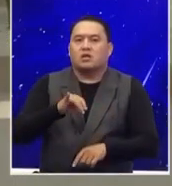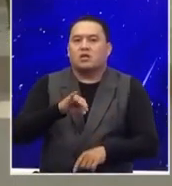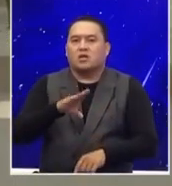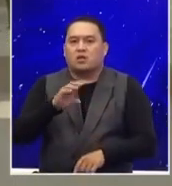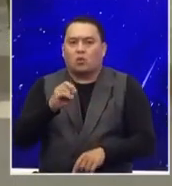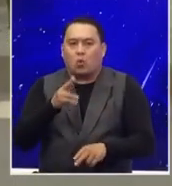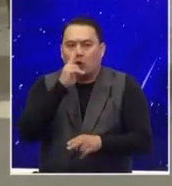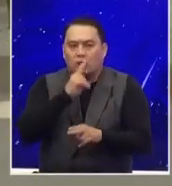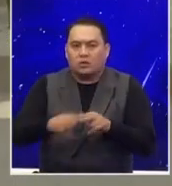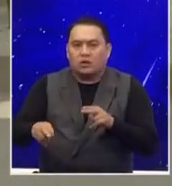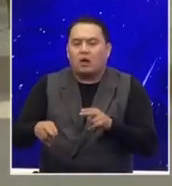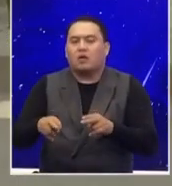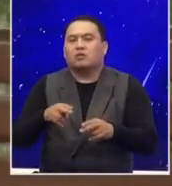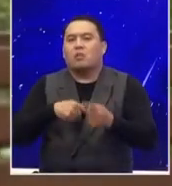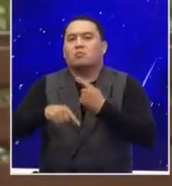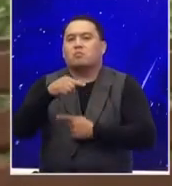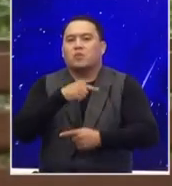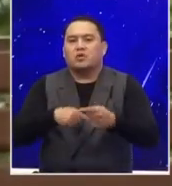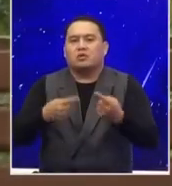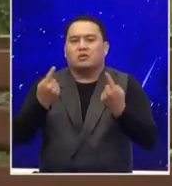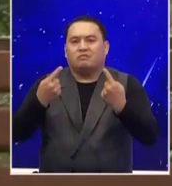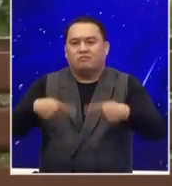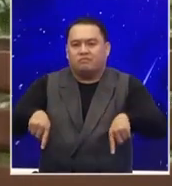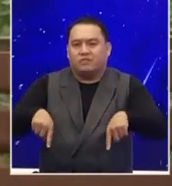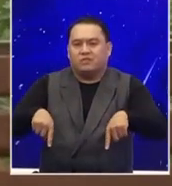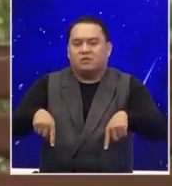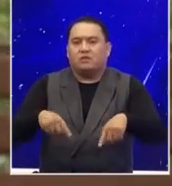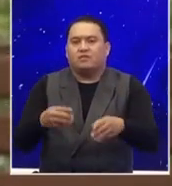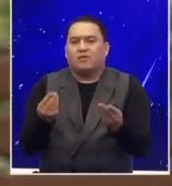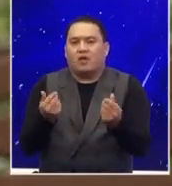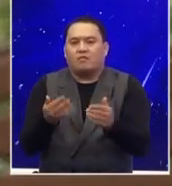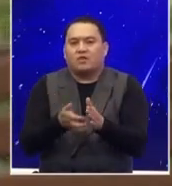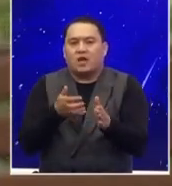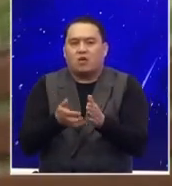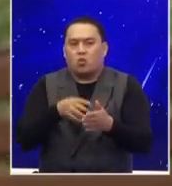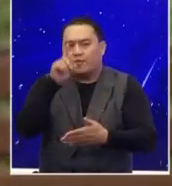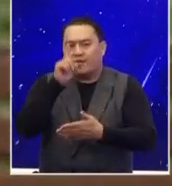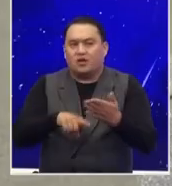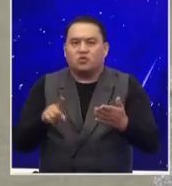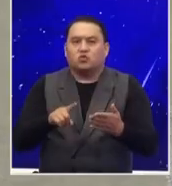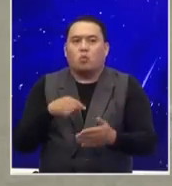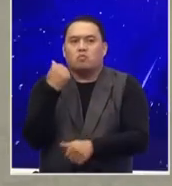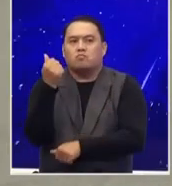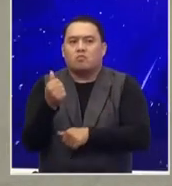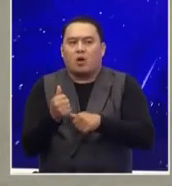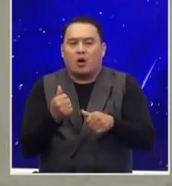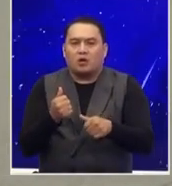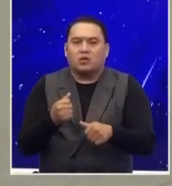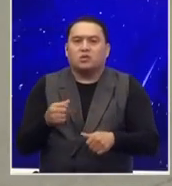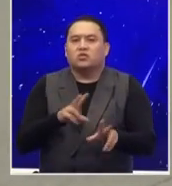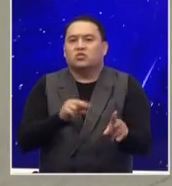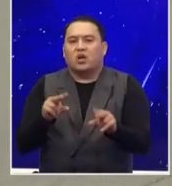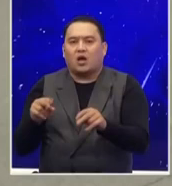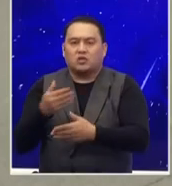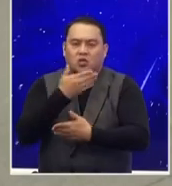стал терять доход с бизнеса. Появились финансовые трудности. Однако свидетели Иеговы уверены, что материальные блага не принесут